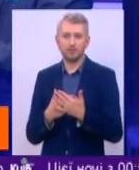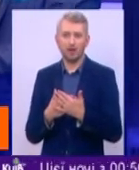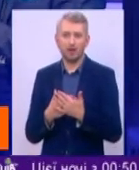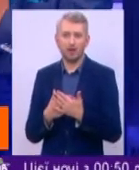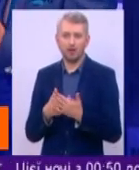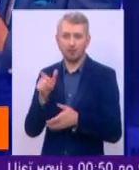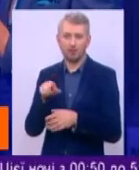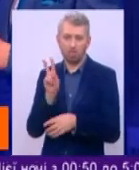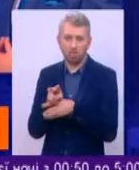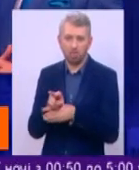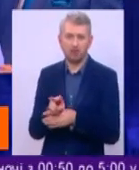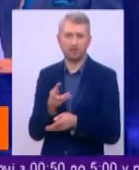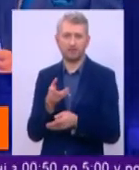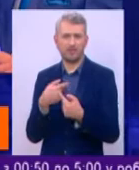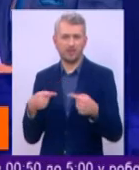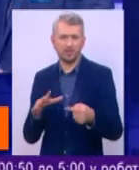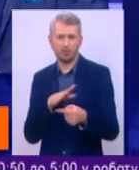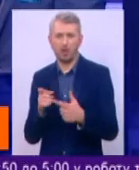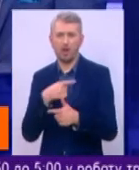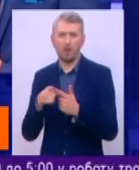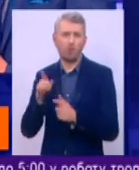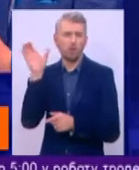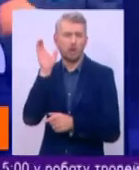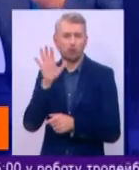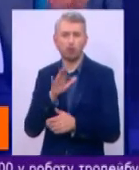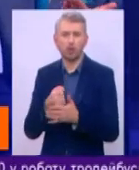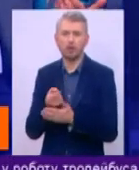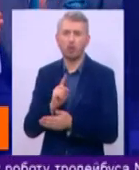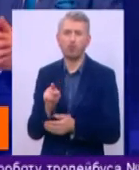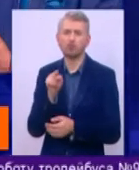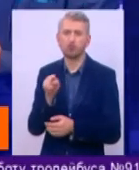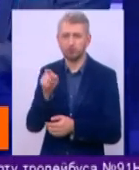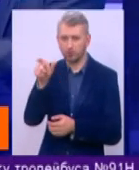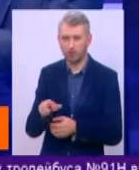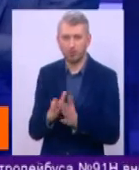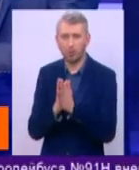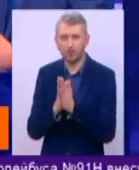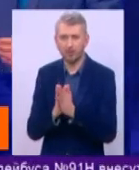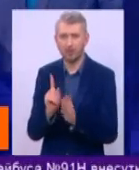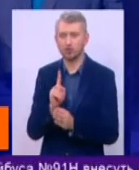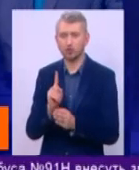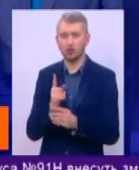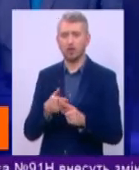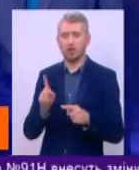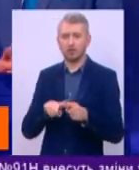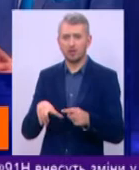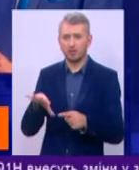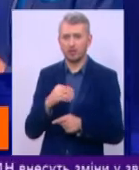обдурили людину, різне буває, або не дослухалися до того, що вона просила, так, аби оцієї